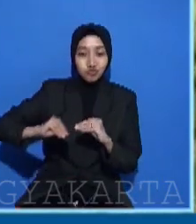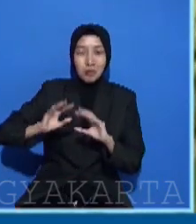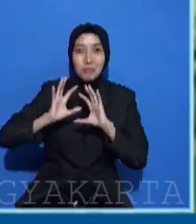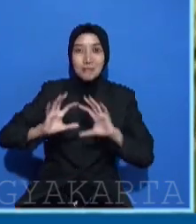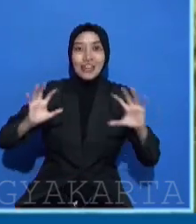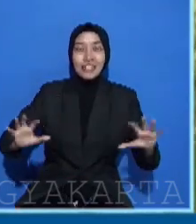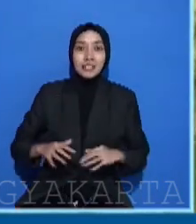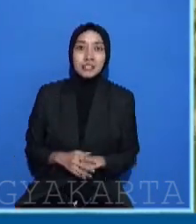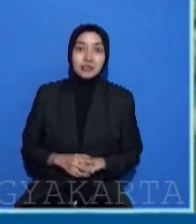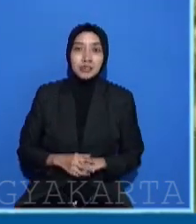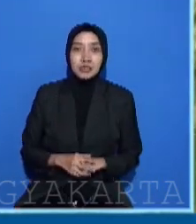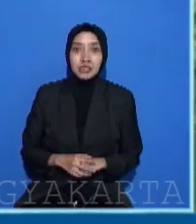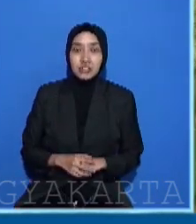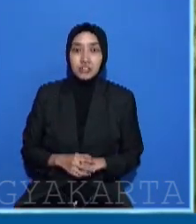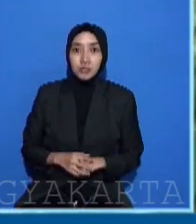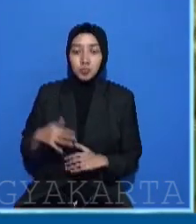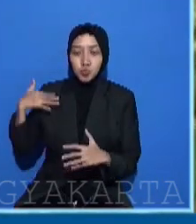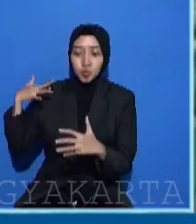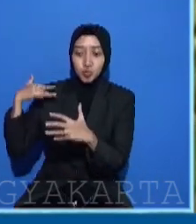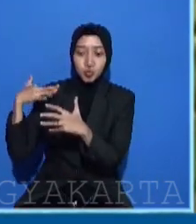rosellani pun nangincu